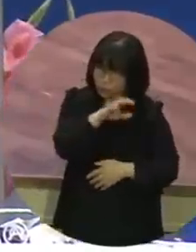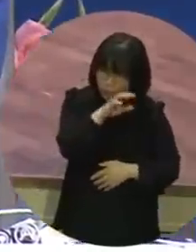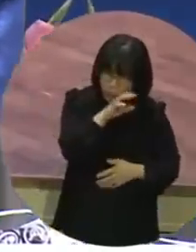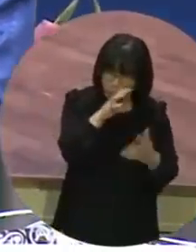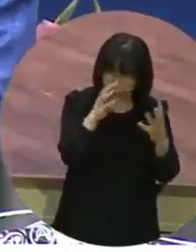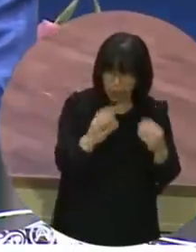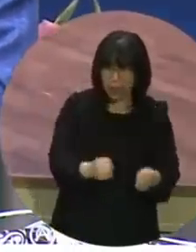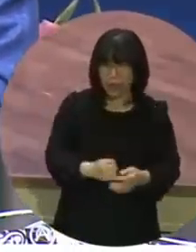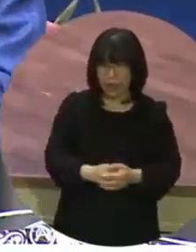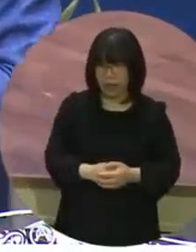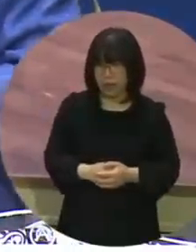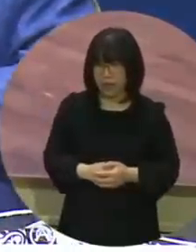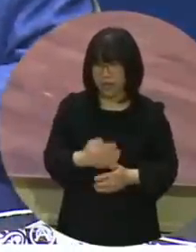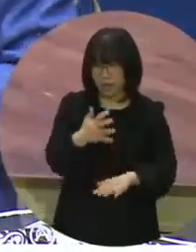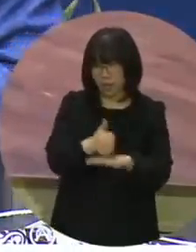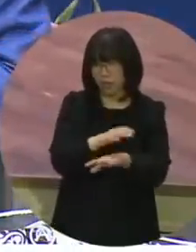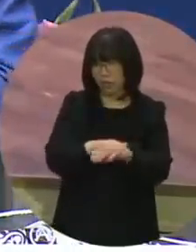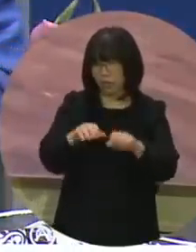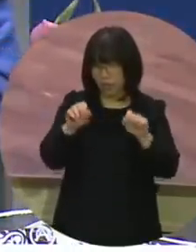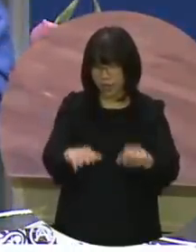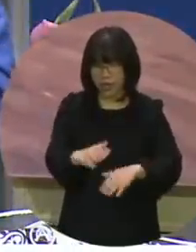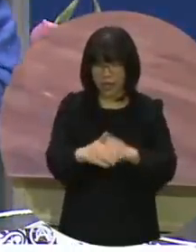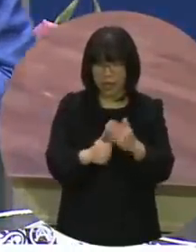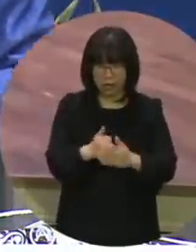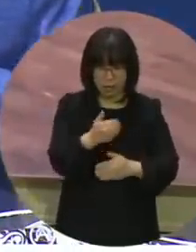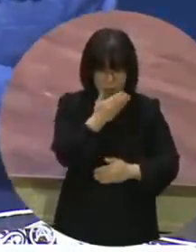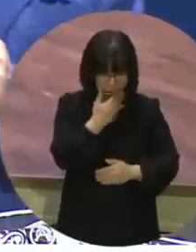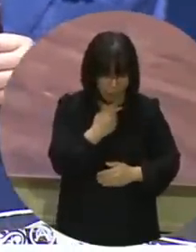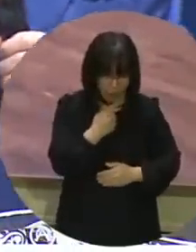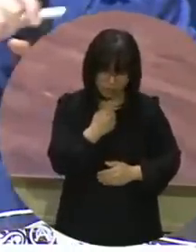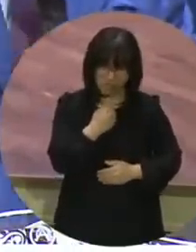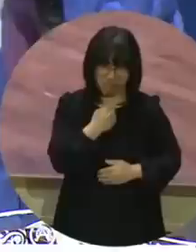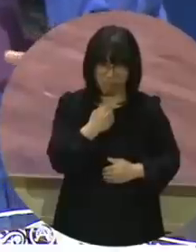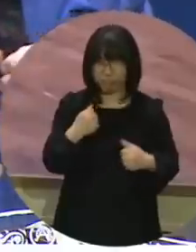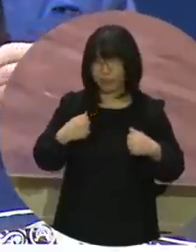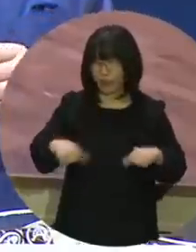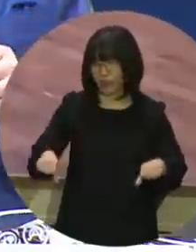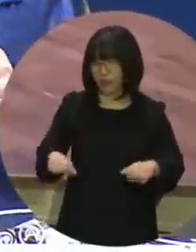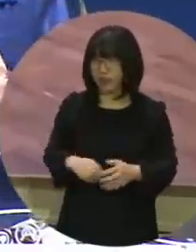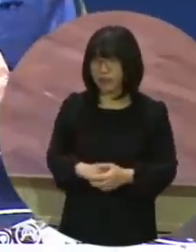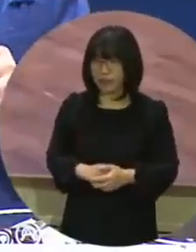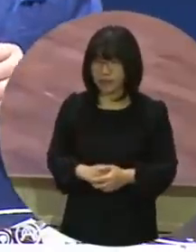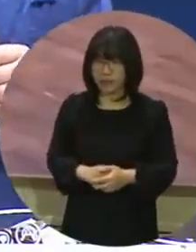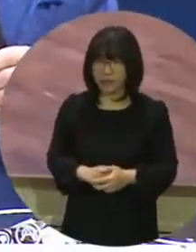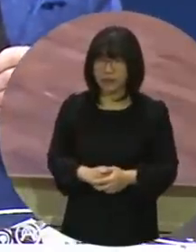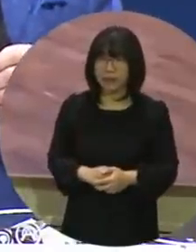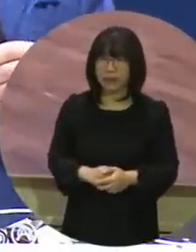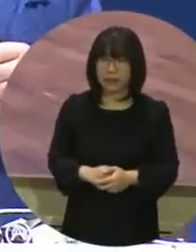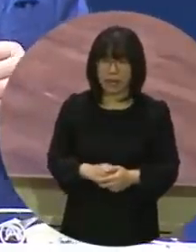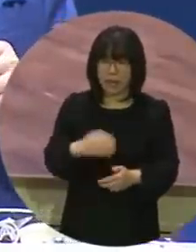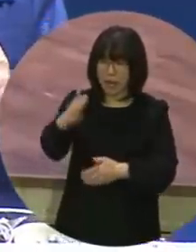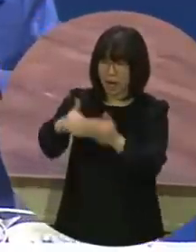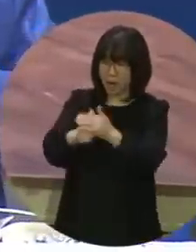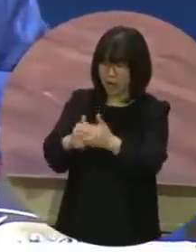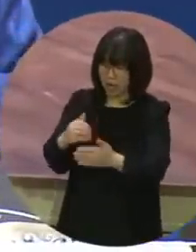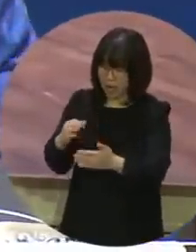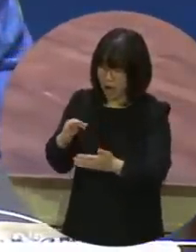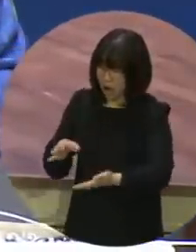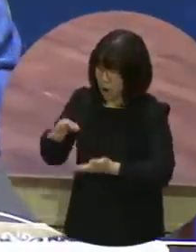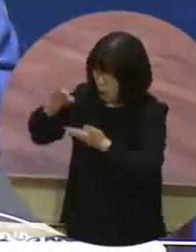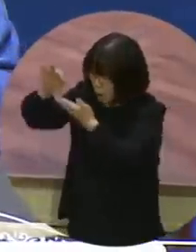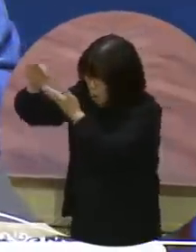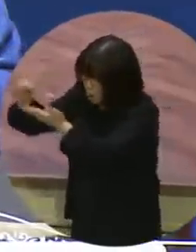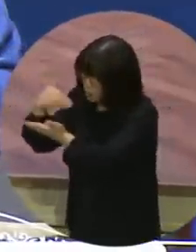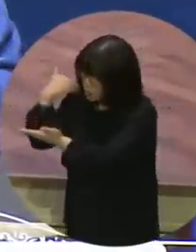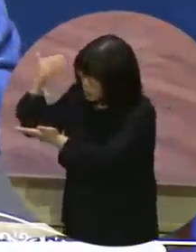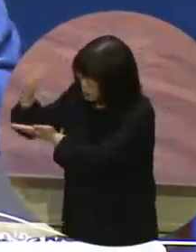같은 마음 가져야 될 걸 못 가져. 그러니까 안 돼. 야, 나 그거 놀랬어요. 드리고 망하더라니까 이런 억울한 데 어디